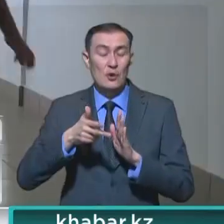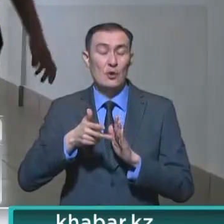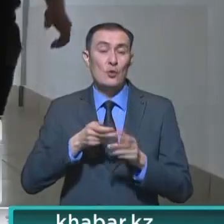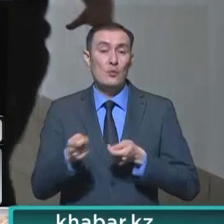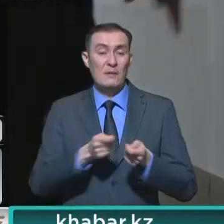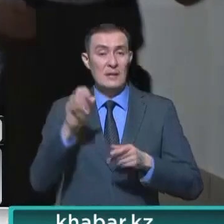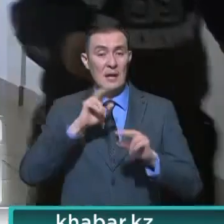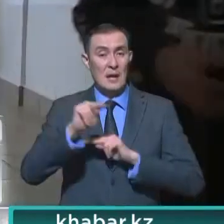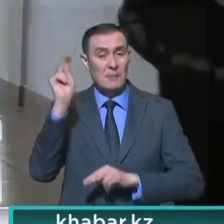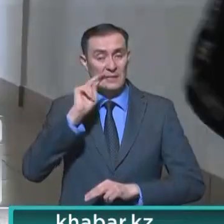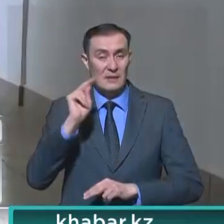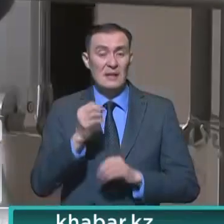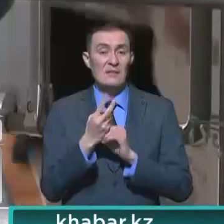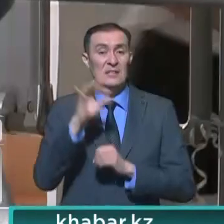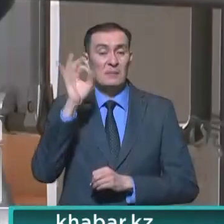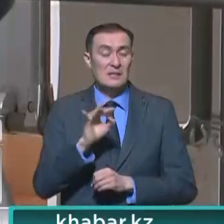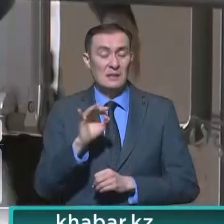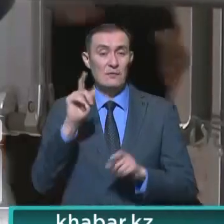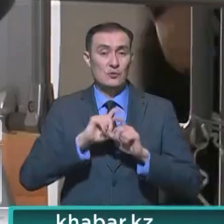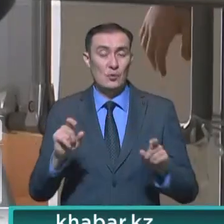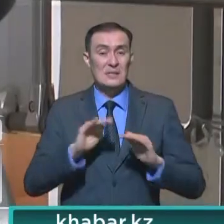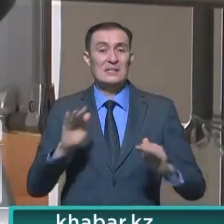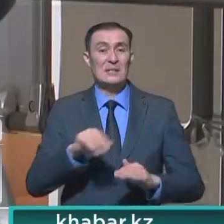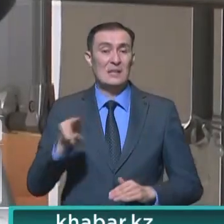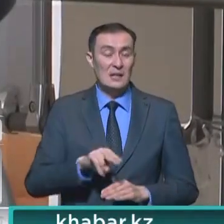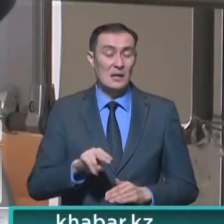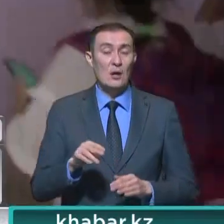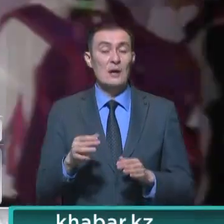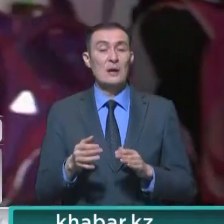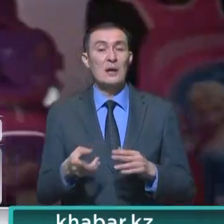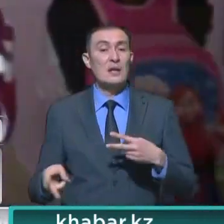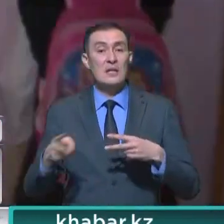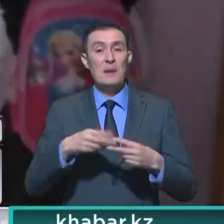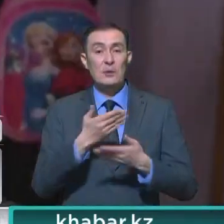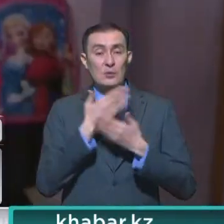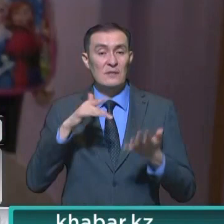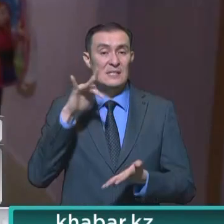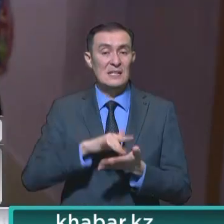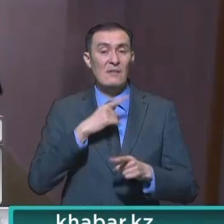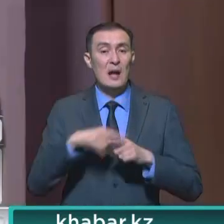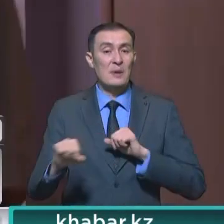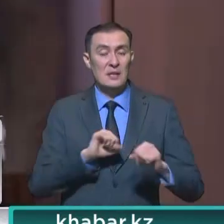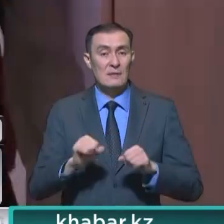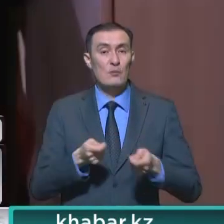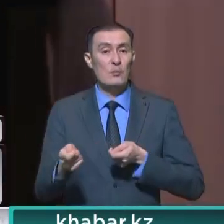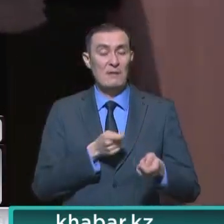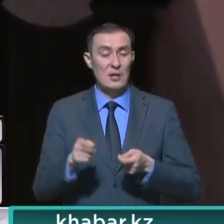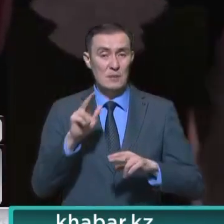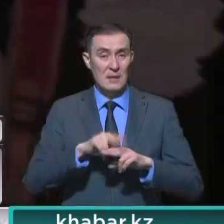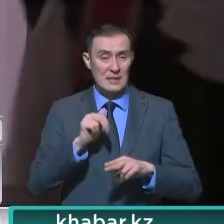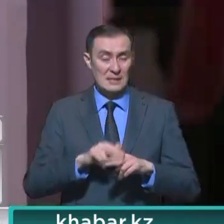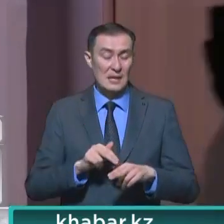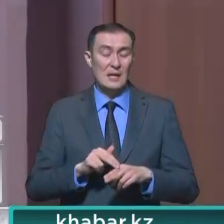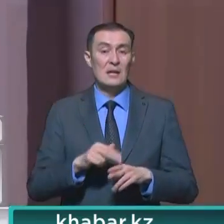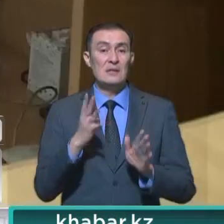образования, система наблюдения 12% детских садов и школ региона не подключены к центрам оперативного управления. 95 школ